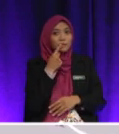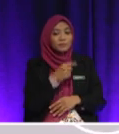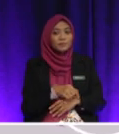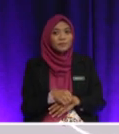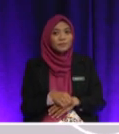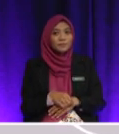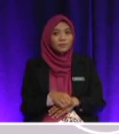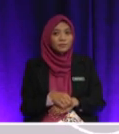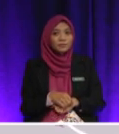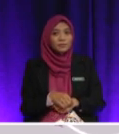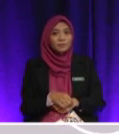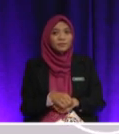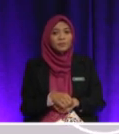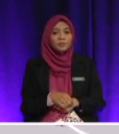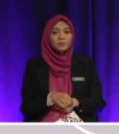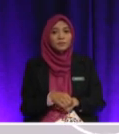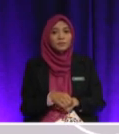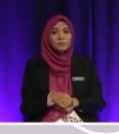kalau gitu